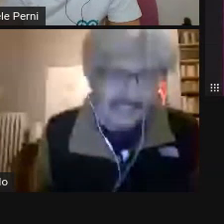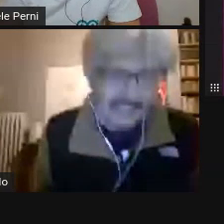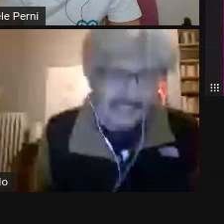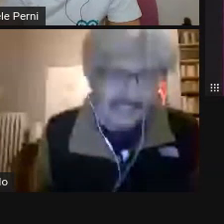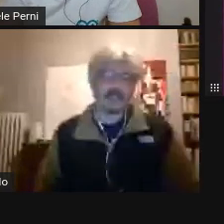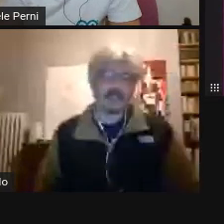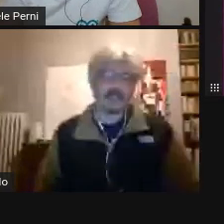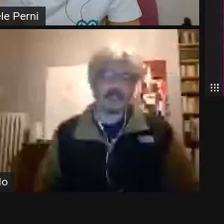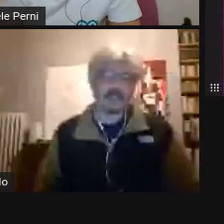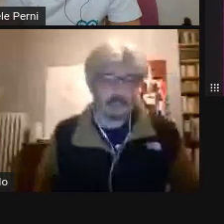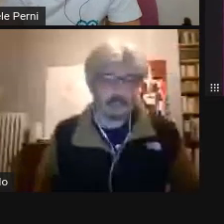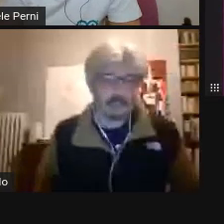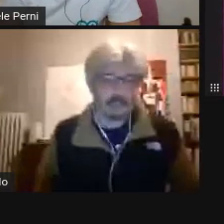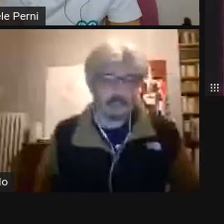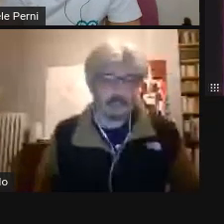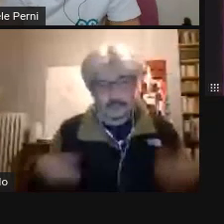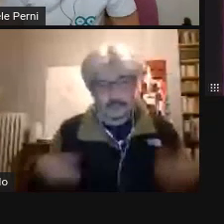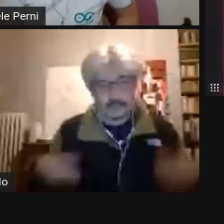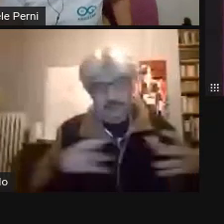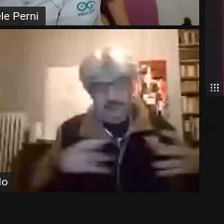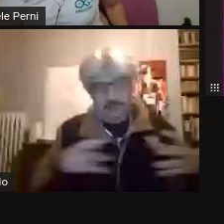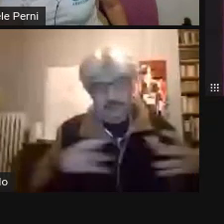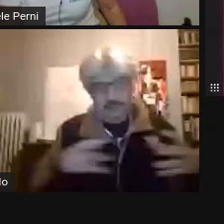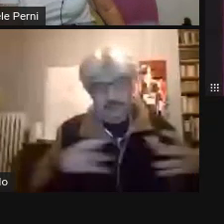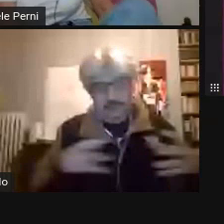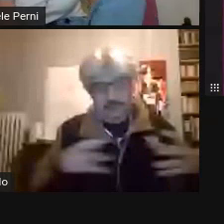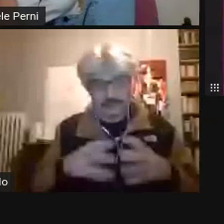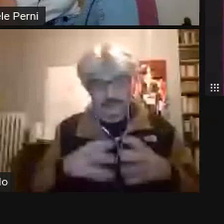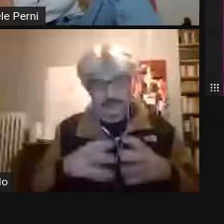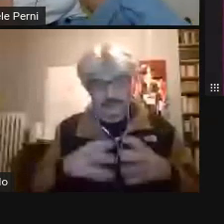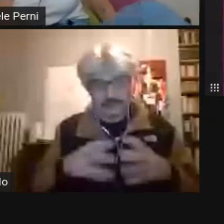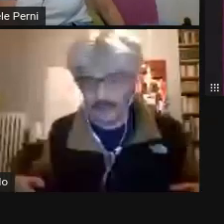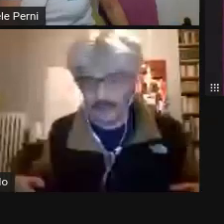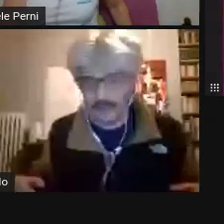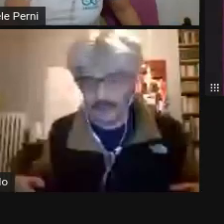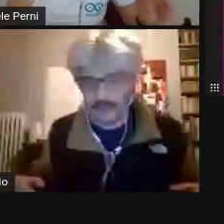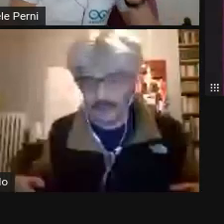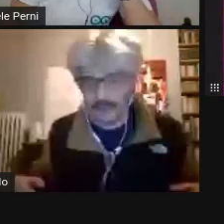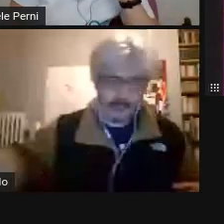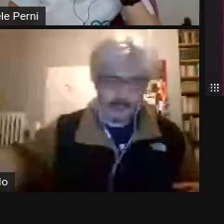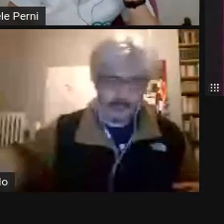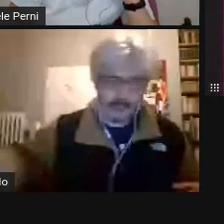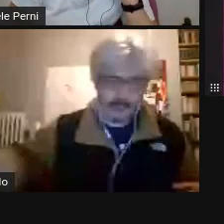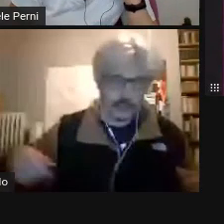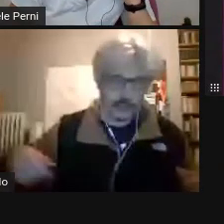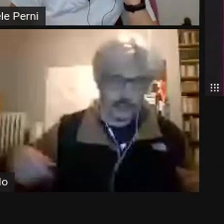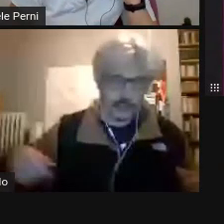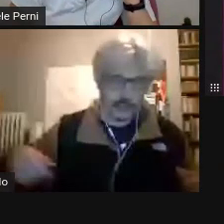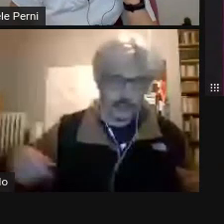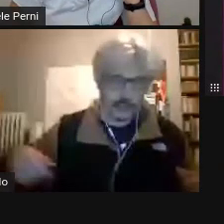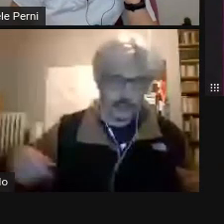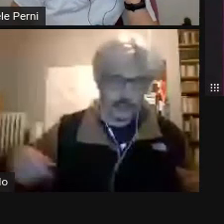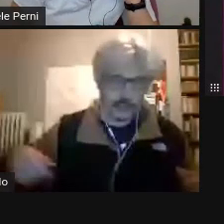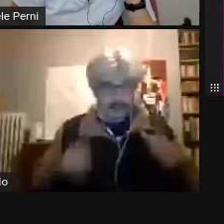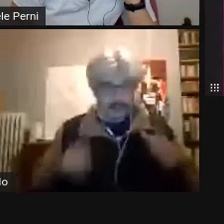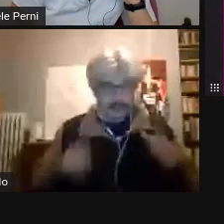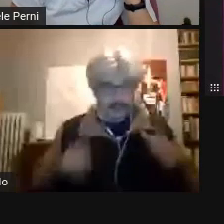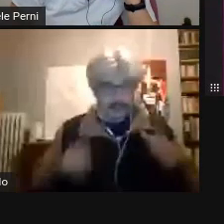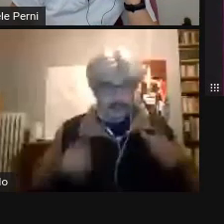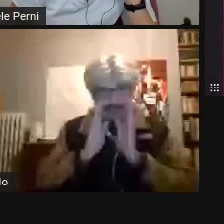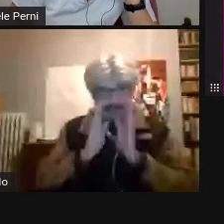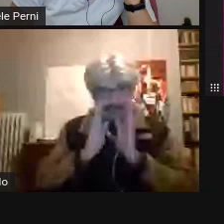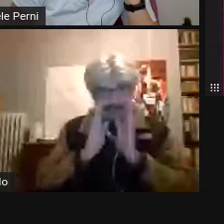invece è un altro oggetto che si chiama Movitron che è un sensore di prossimità che è servito a un bambino cieco Samuele per